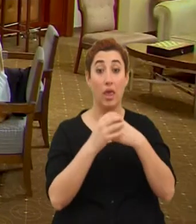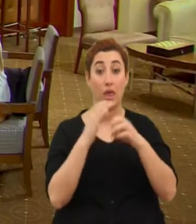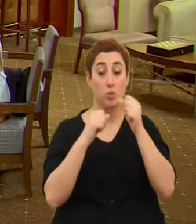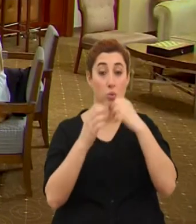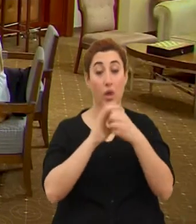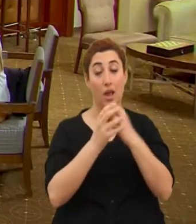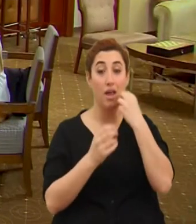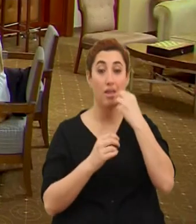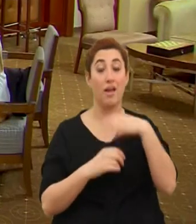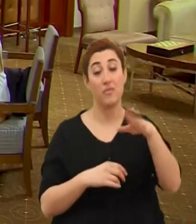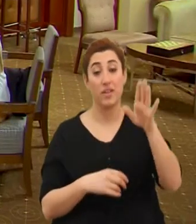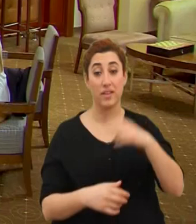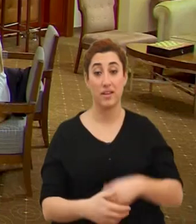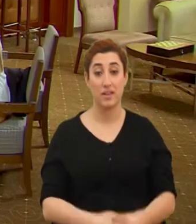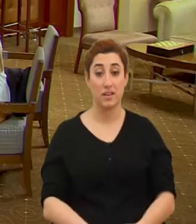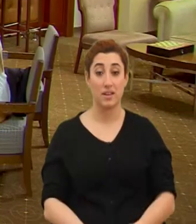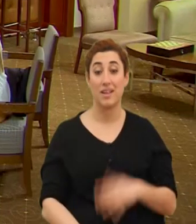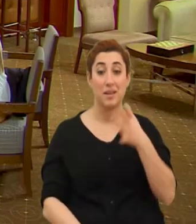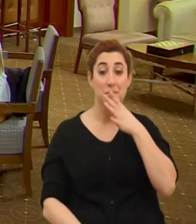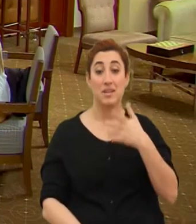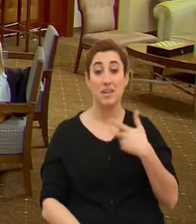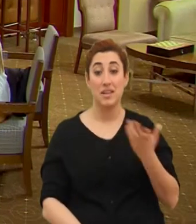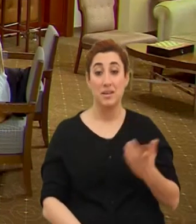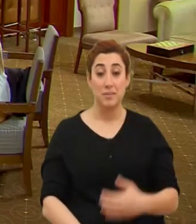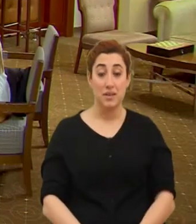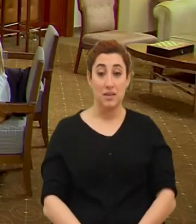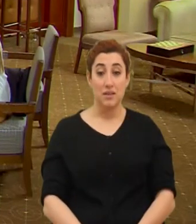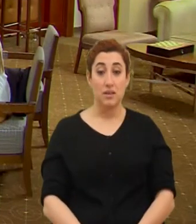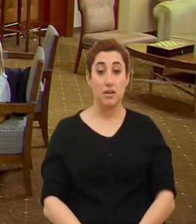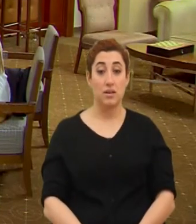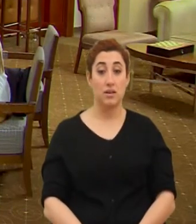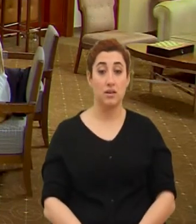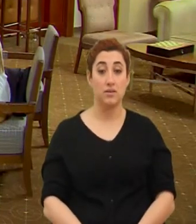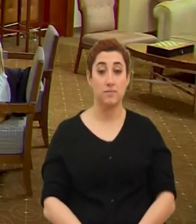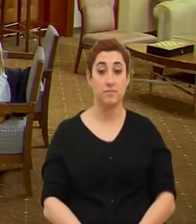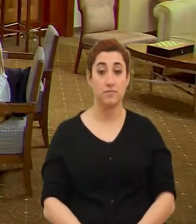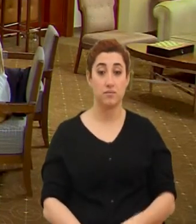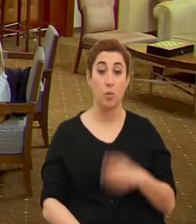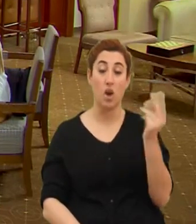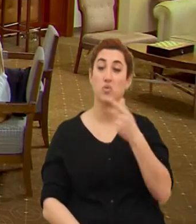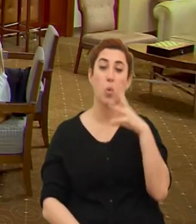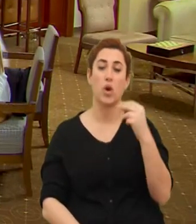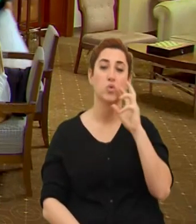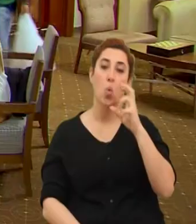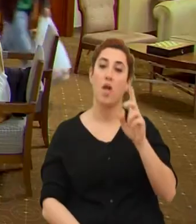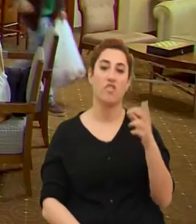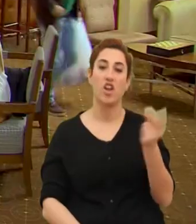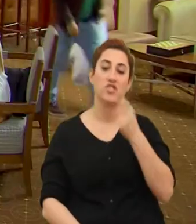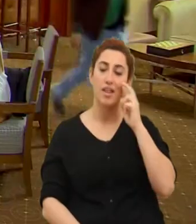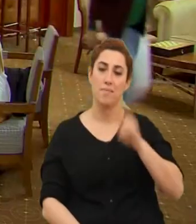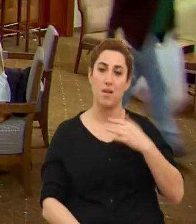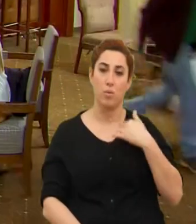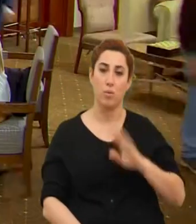Allah hediyem olsun. Hadi ya ne bileyim. Ama kaçırdınız. Çok iyi soğan. Yemin